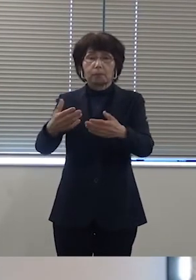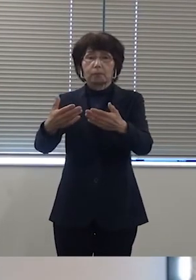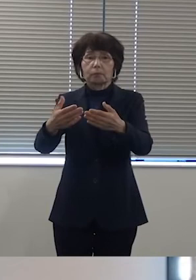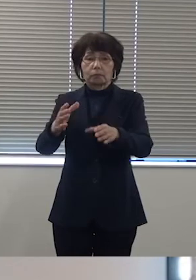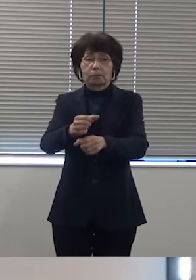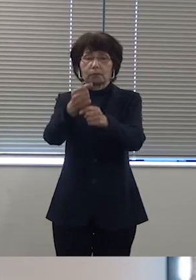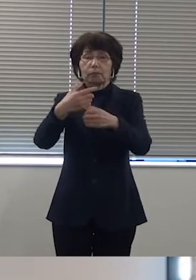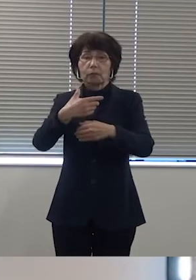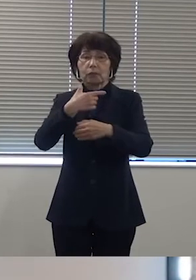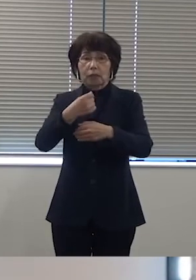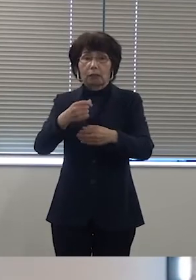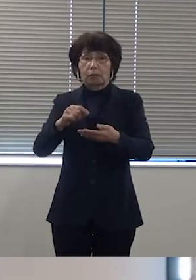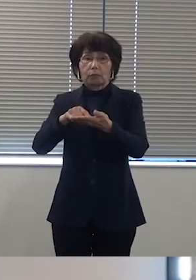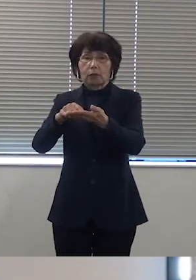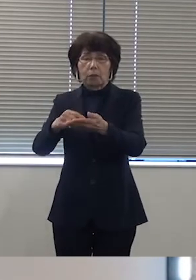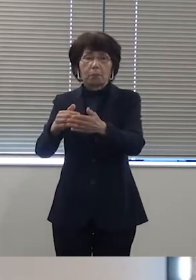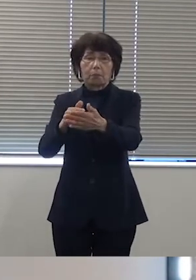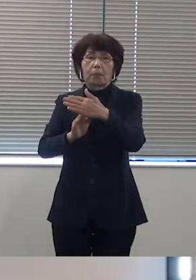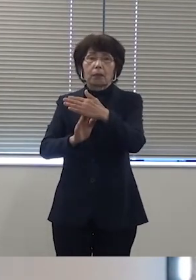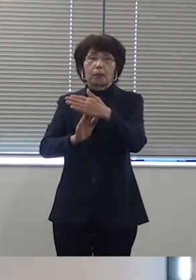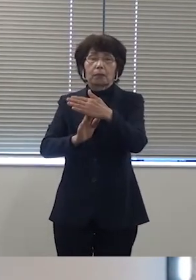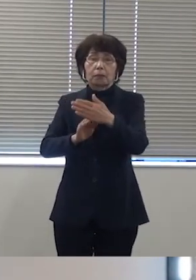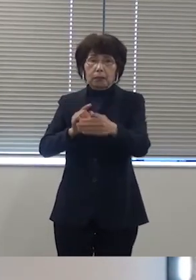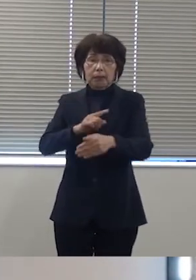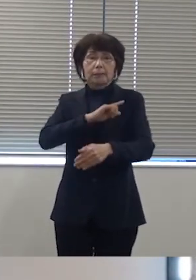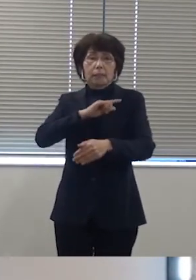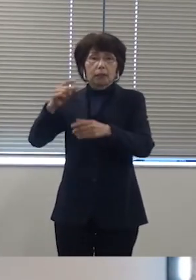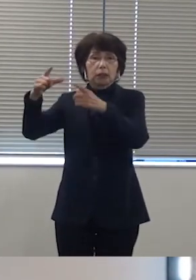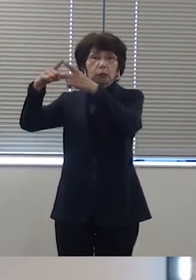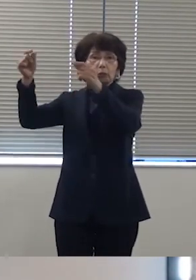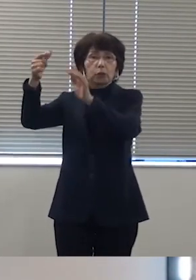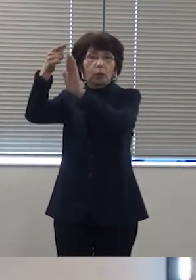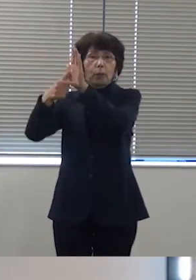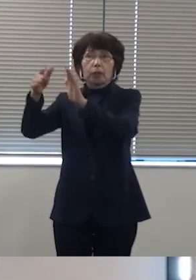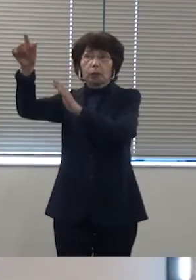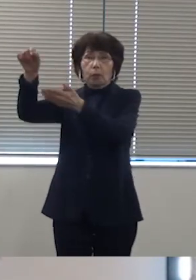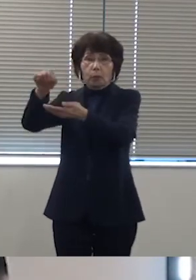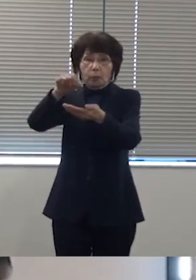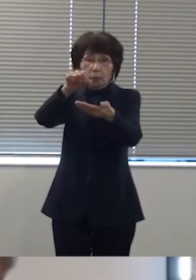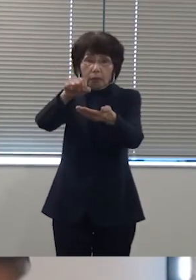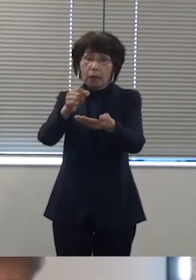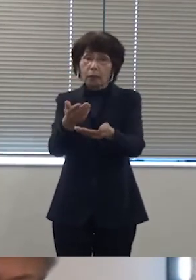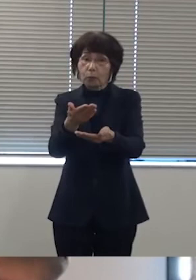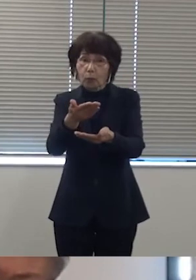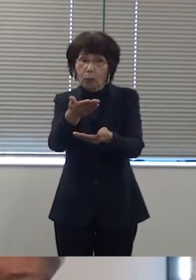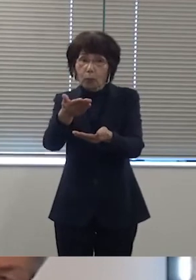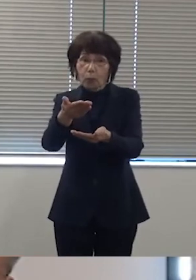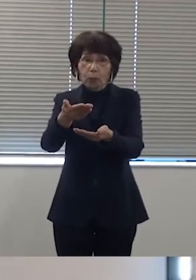。はい、今の実情、そういう実情です。